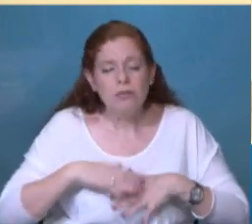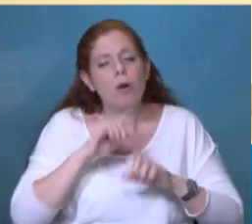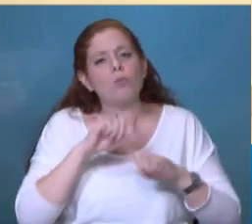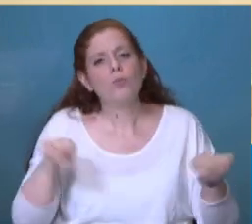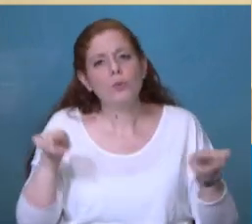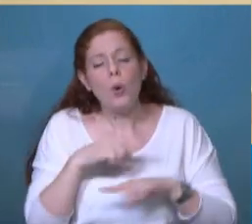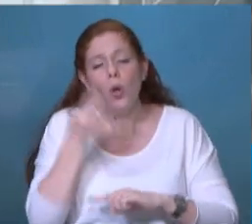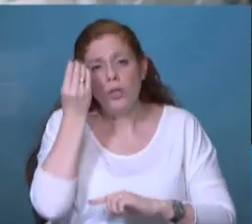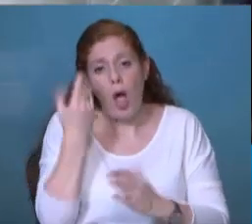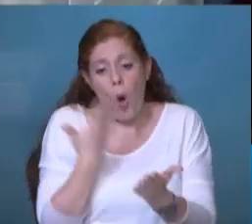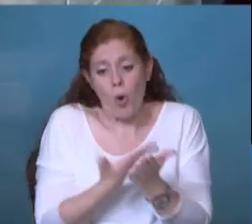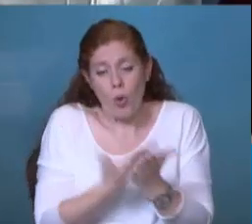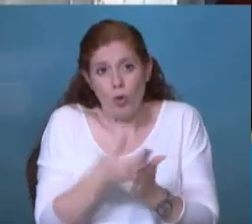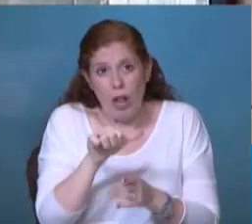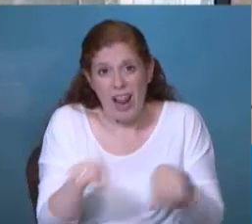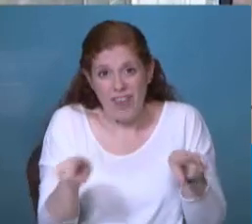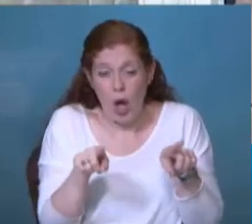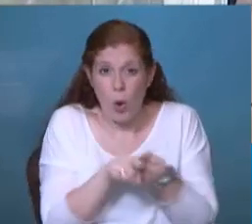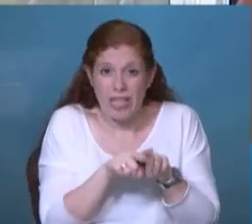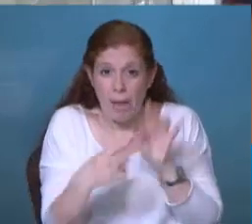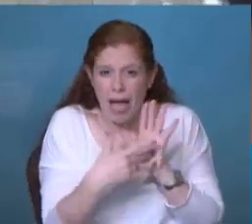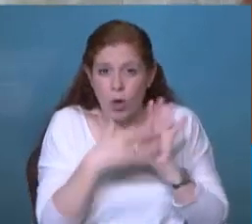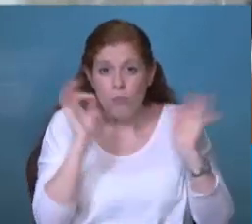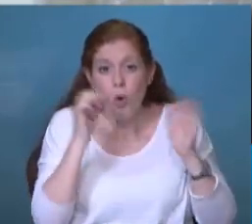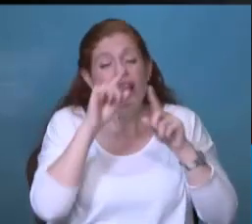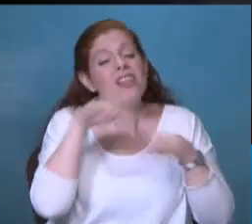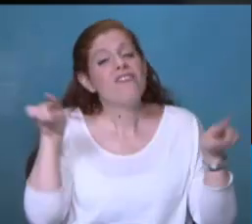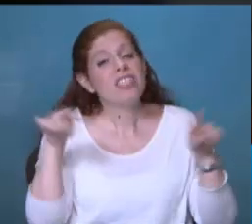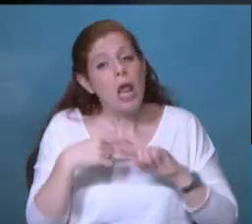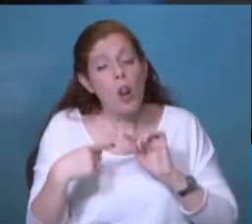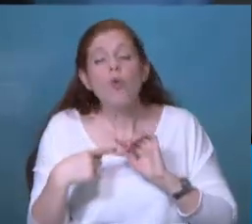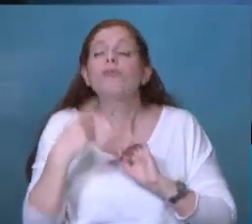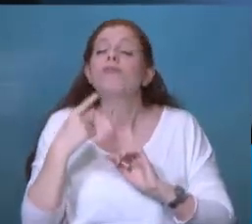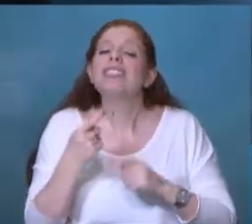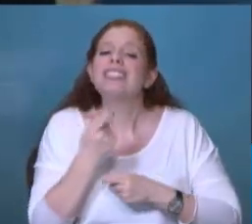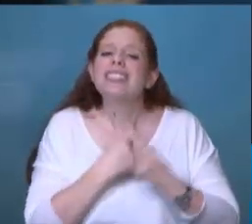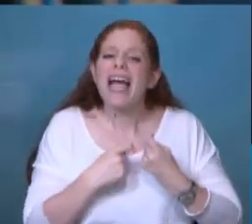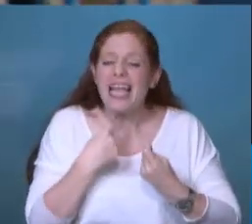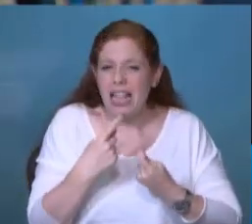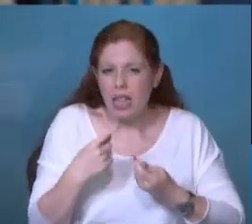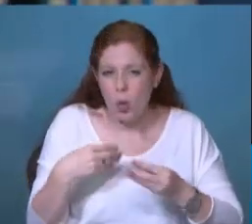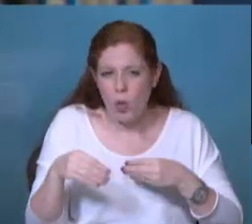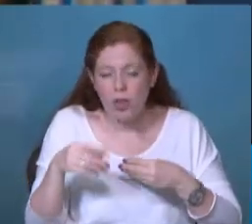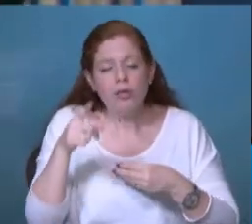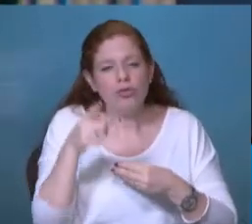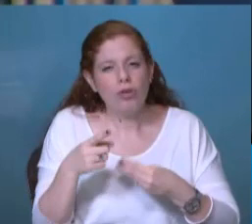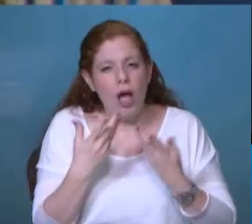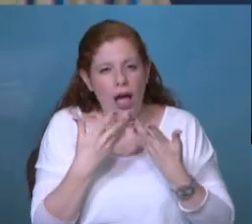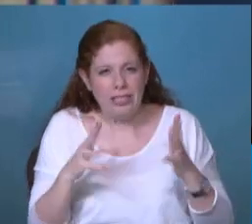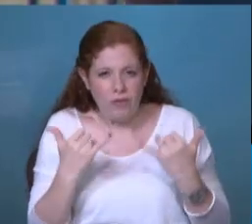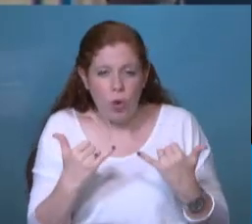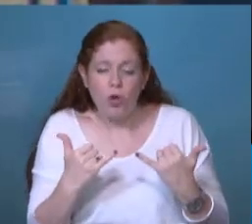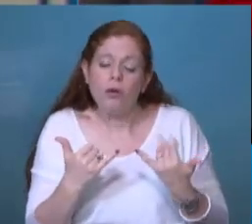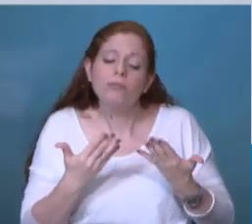של א' אחרי אותן חקירות מיוחדות נפסלו גם הן. עסקת הטיעון שחשפנו היום היא תולדה של אותה